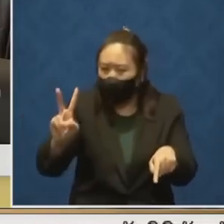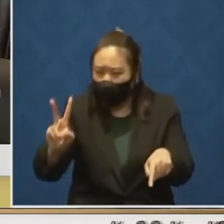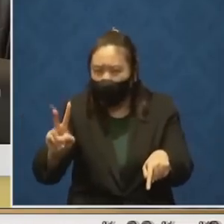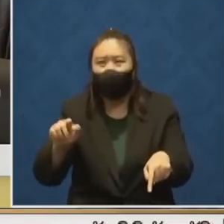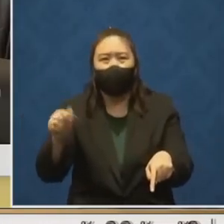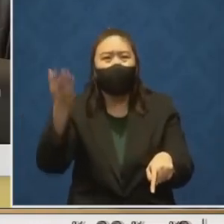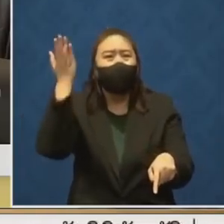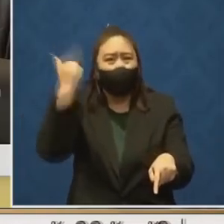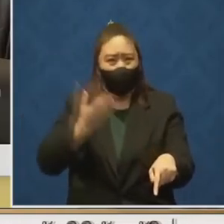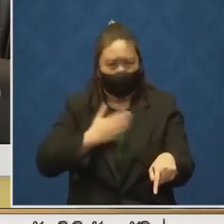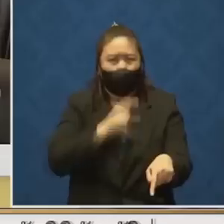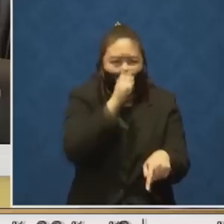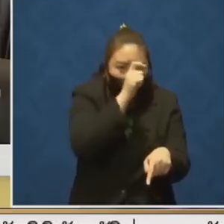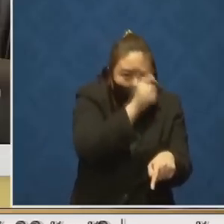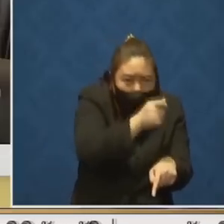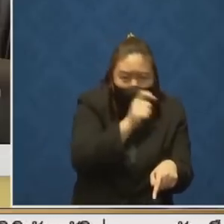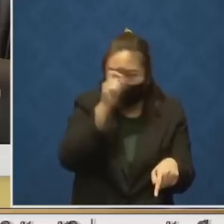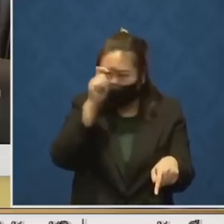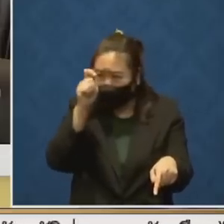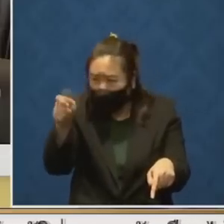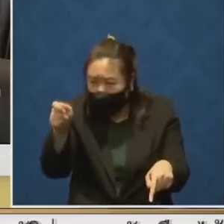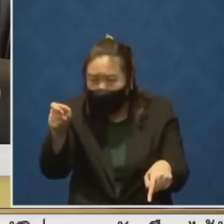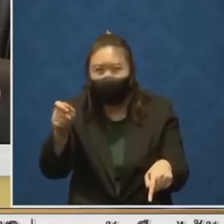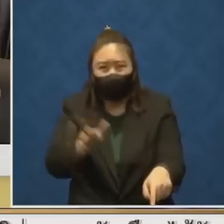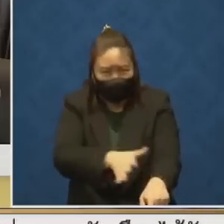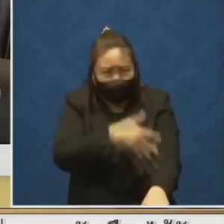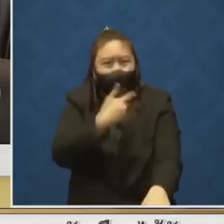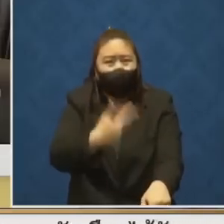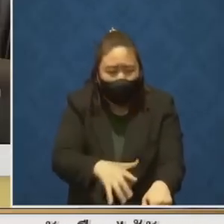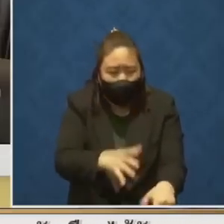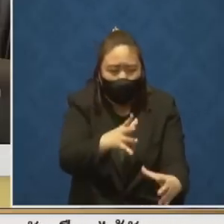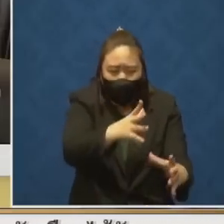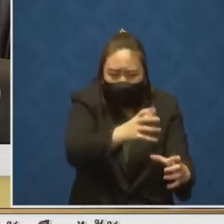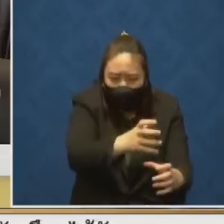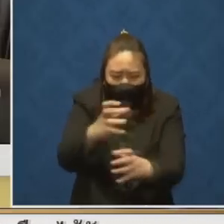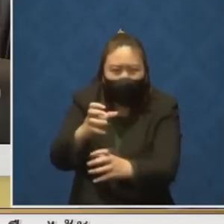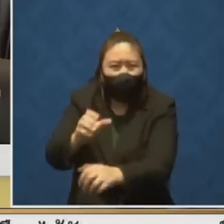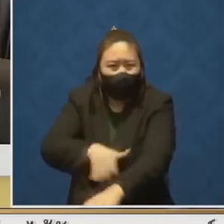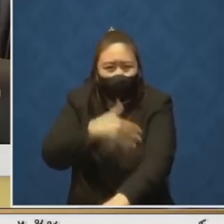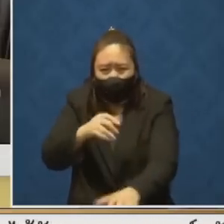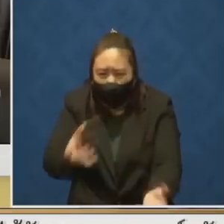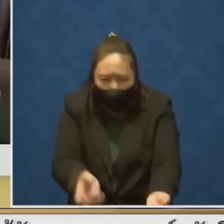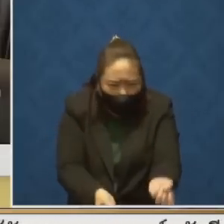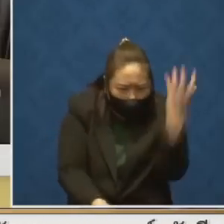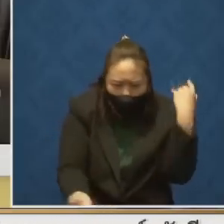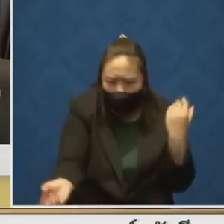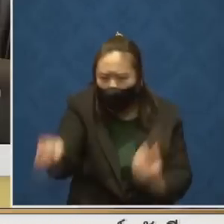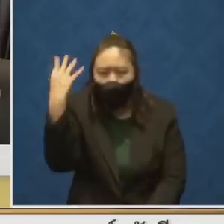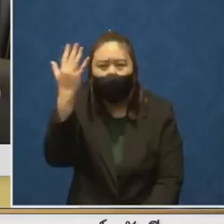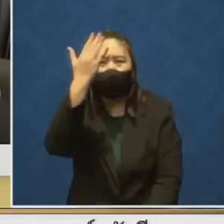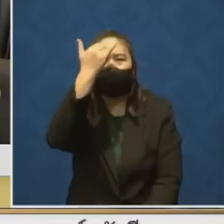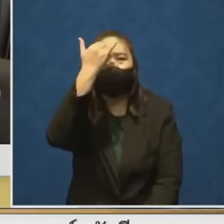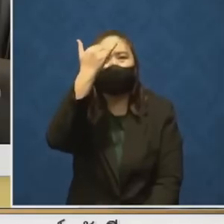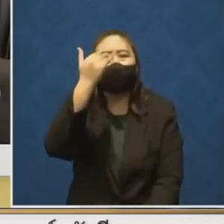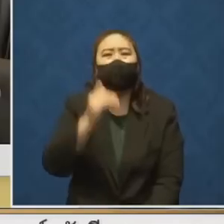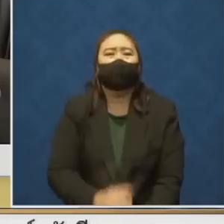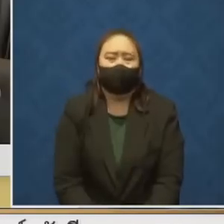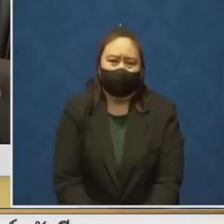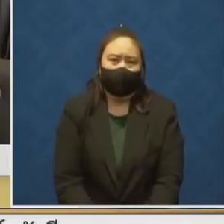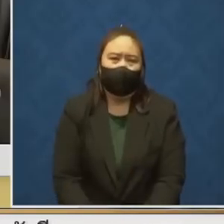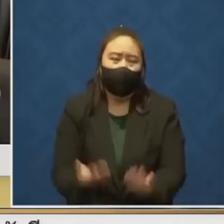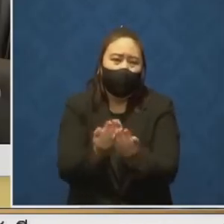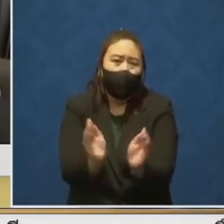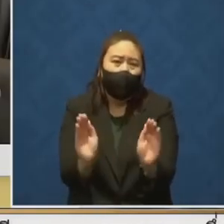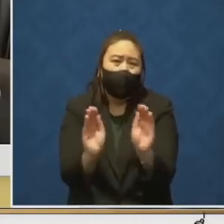พระคเขารบศักราละกันมานมนานหลายสิบปีออกไปด้วยเดเราจะ Nap